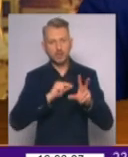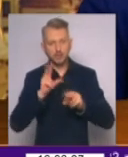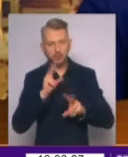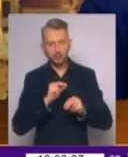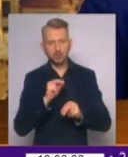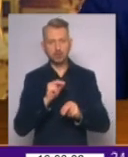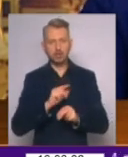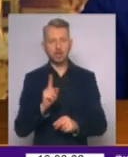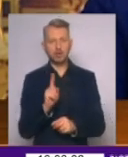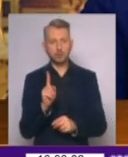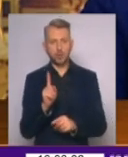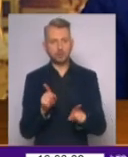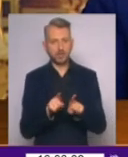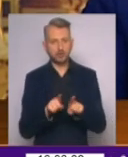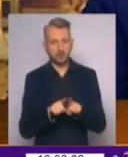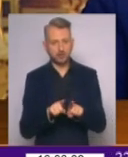дуже надіємося, що все ж таки,